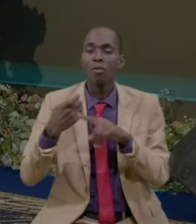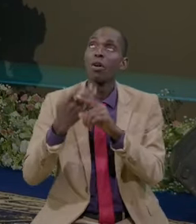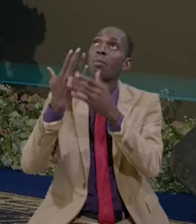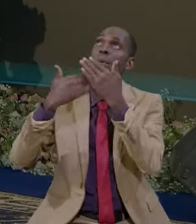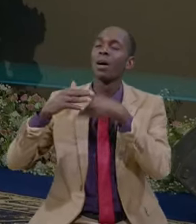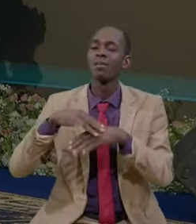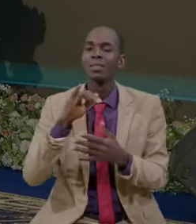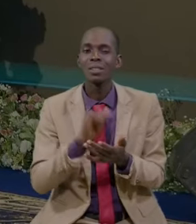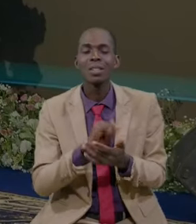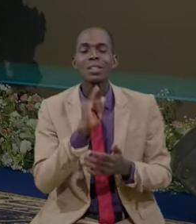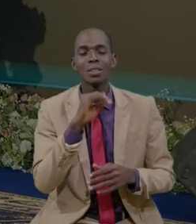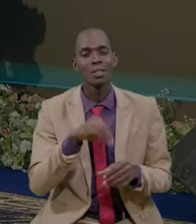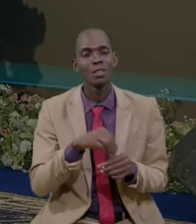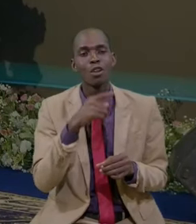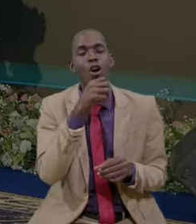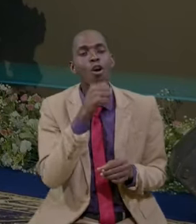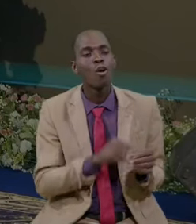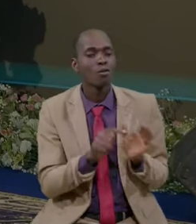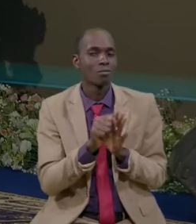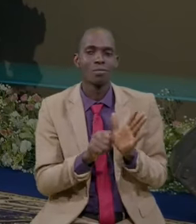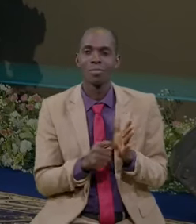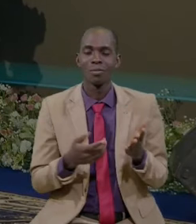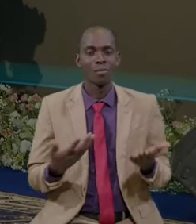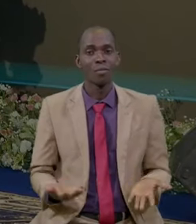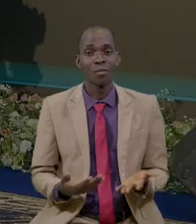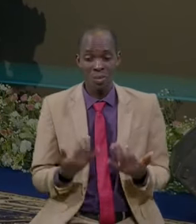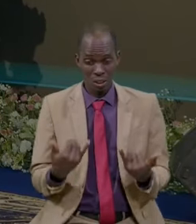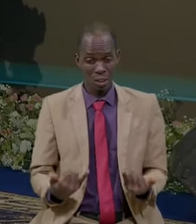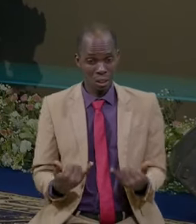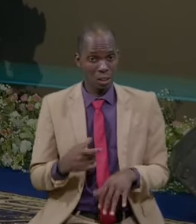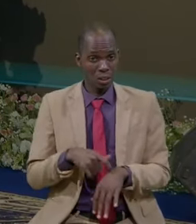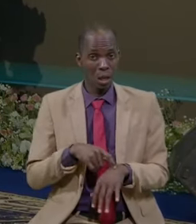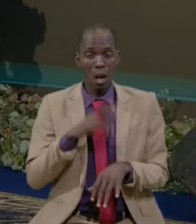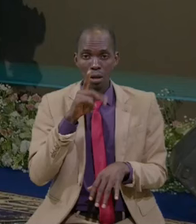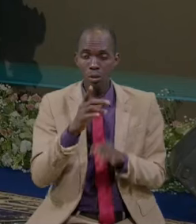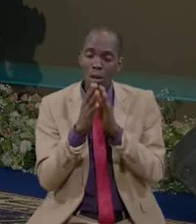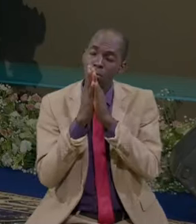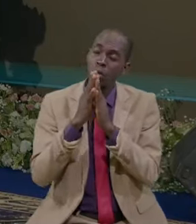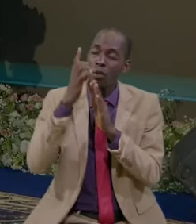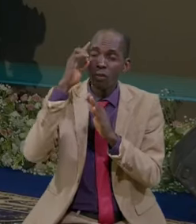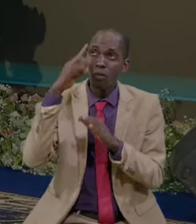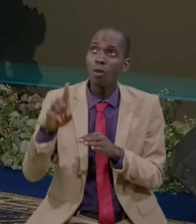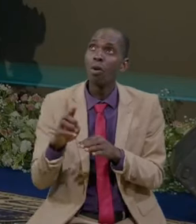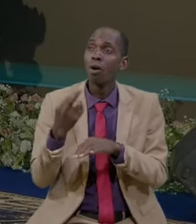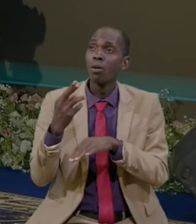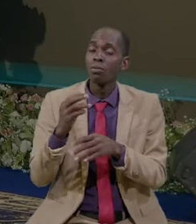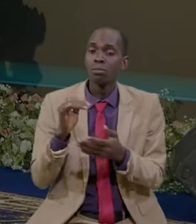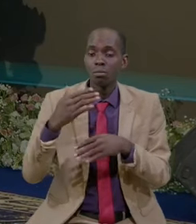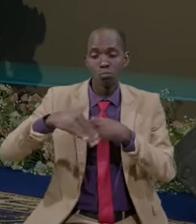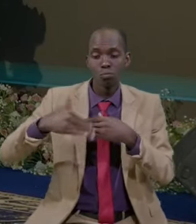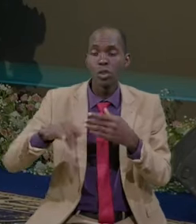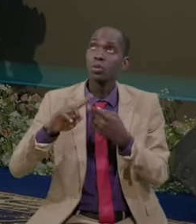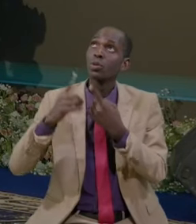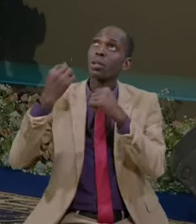Testament, vous ne priez pas pour que la manne tombe. Vous ne priez pas pour que l'eau sorte du rocher.